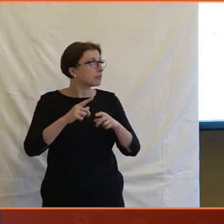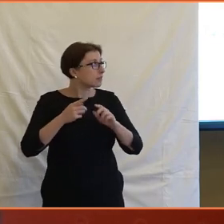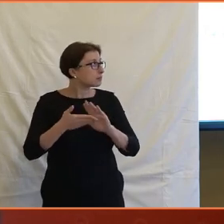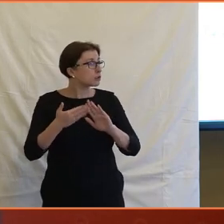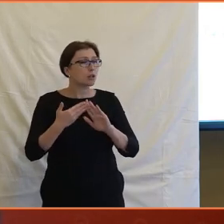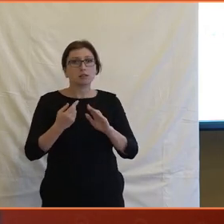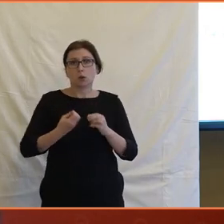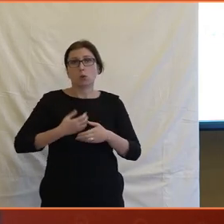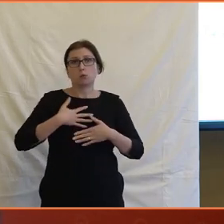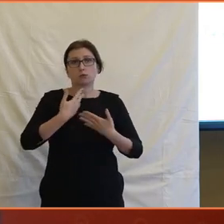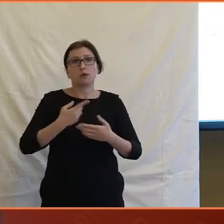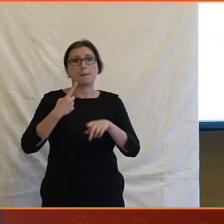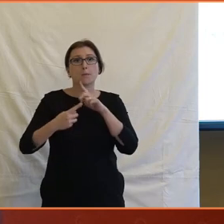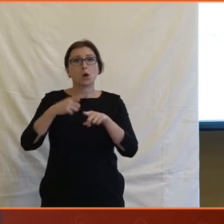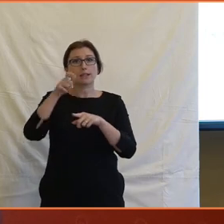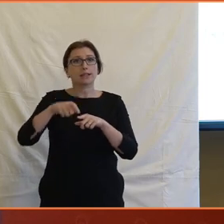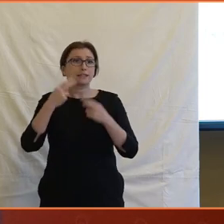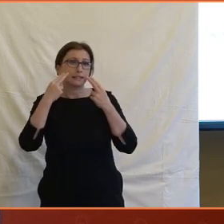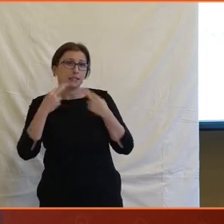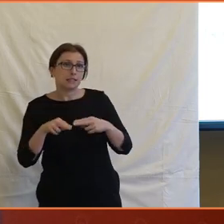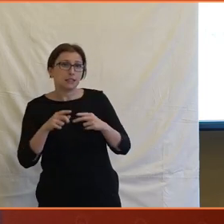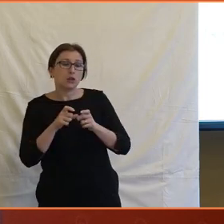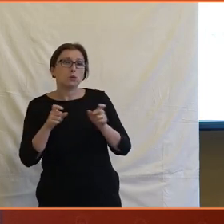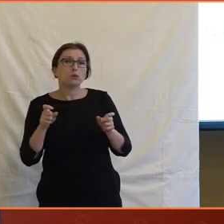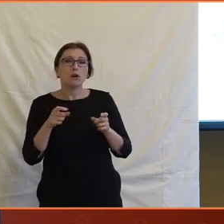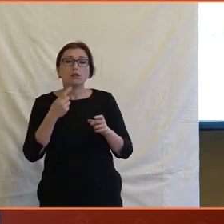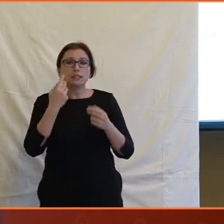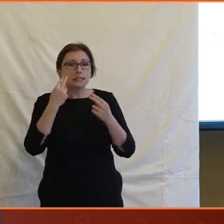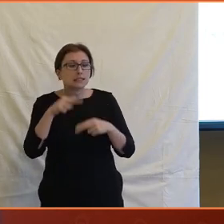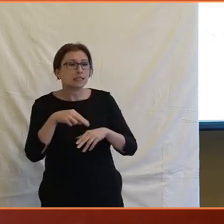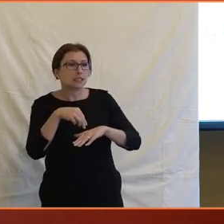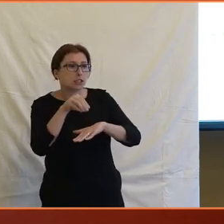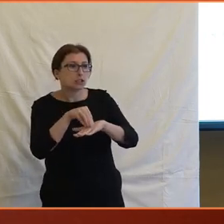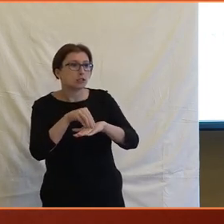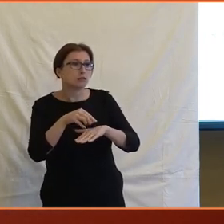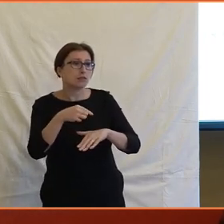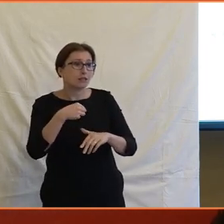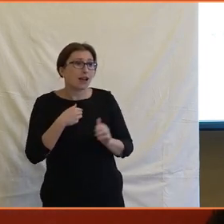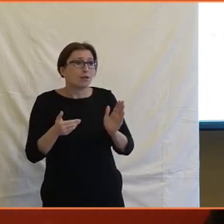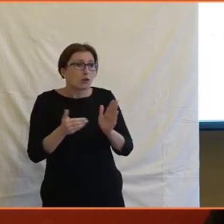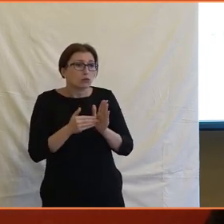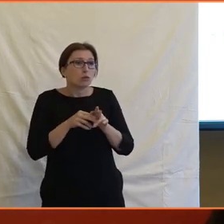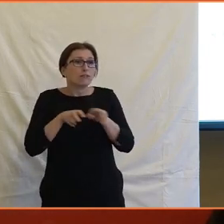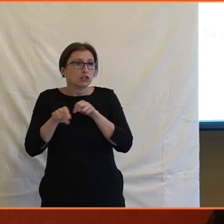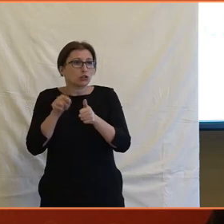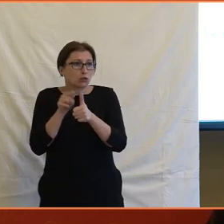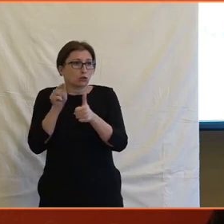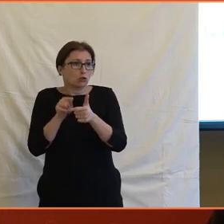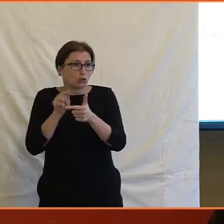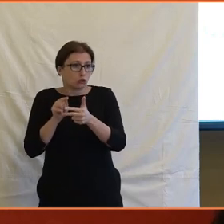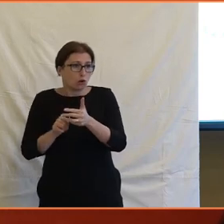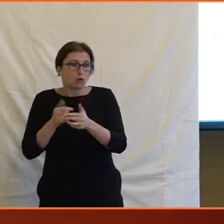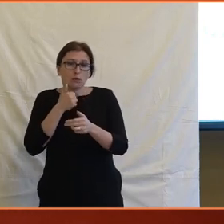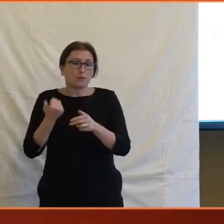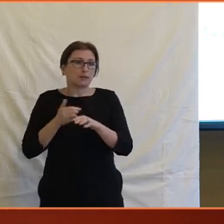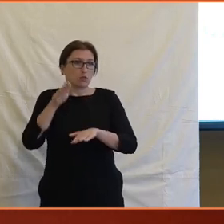občas podle mě je to třeba u politiků stud. Jo, že se stydí říct, já potřebuji zařídit tohle, tohle je